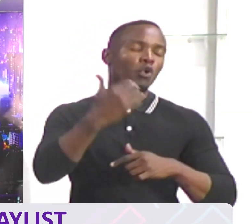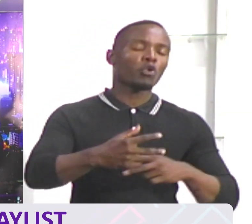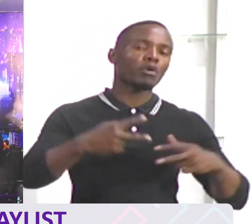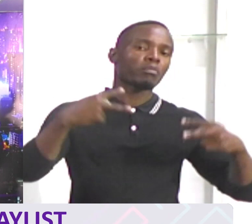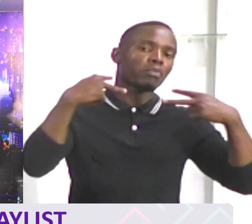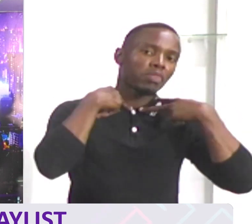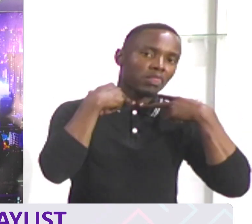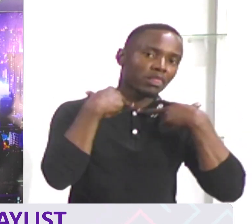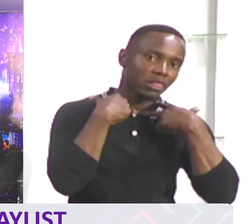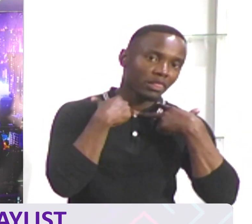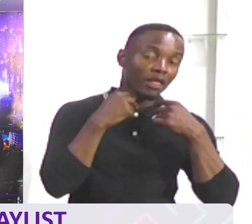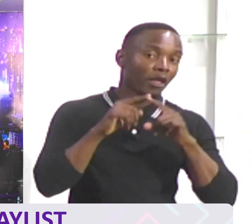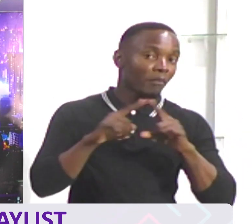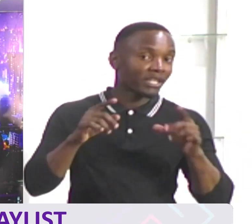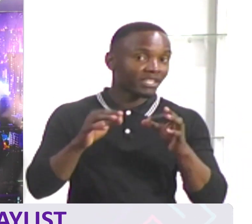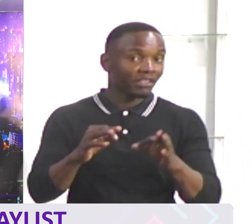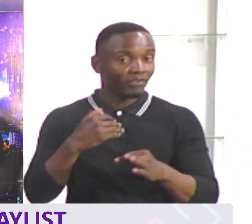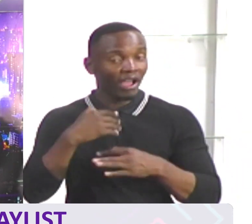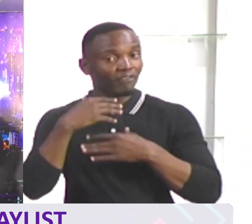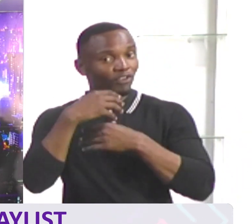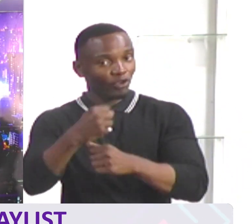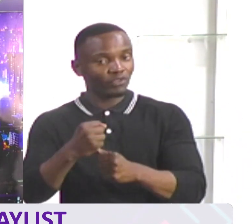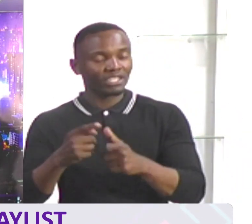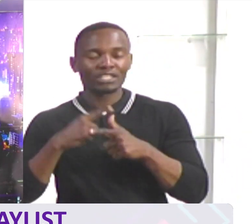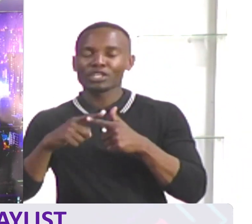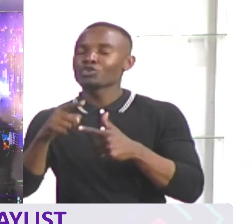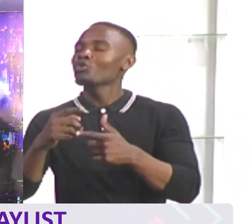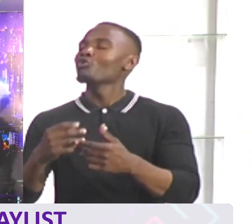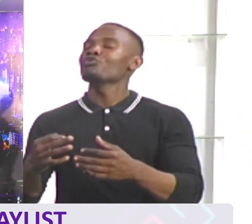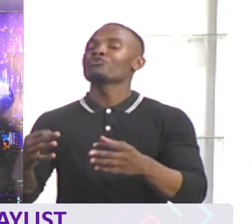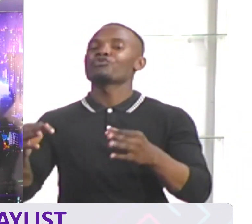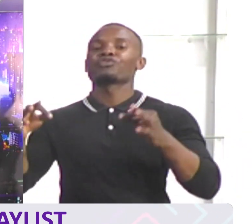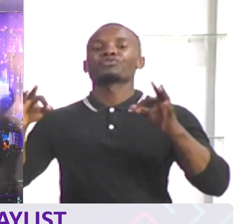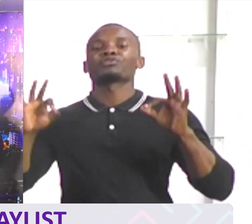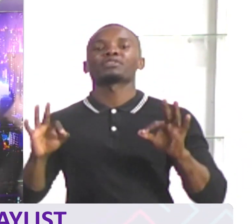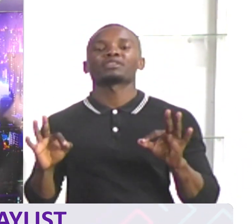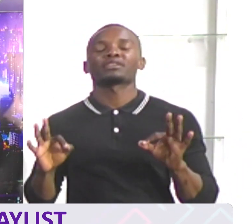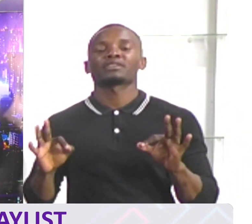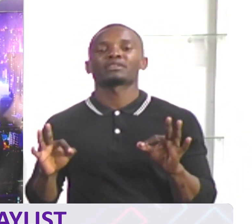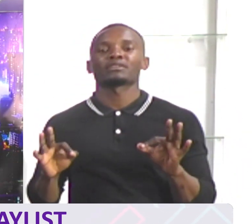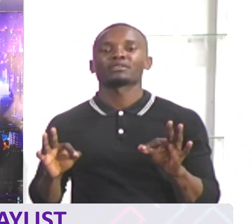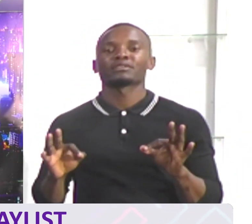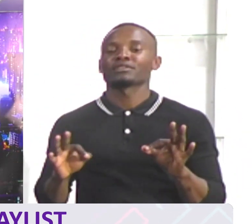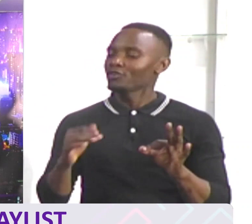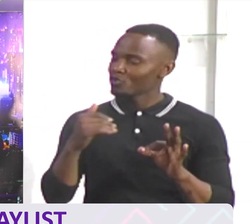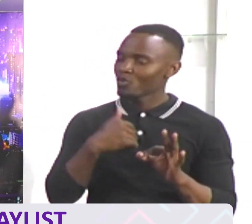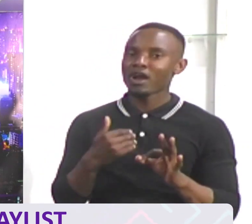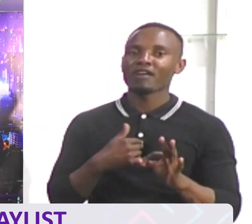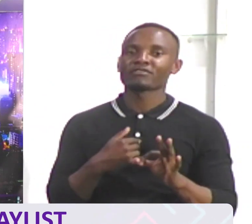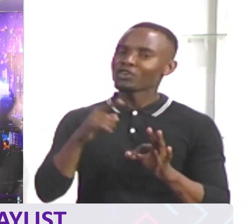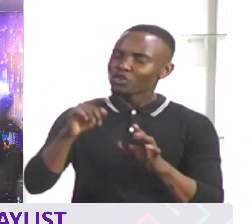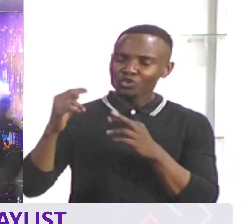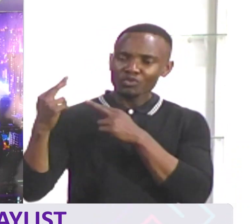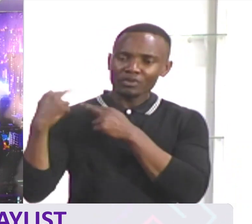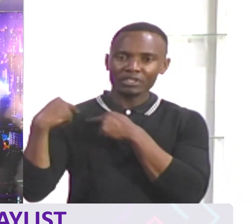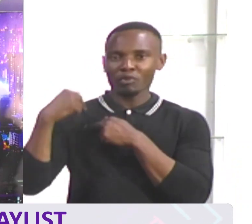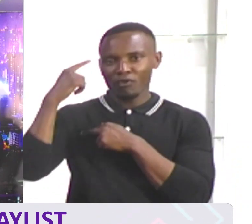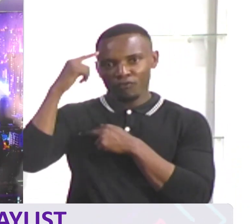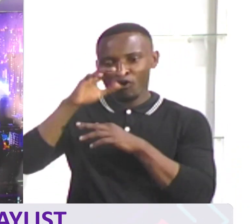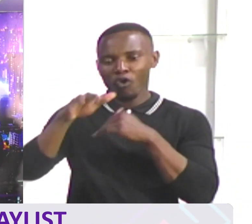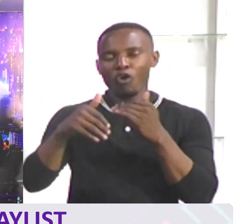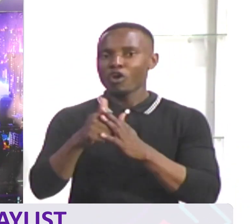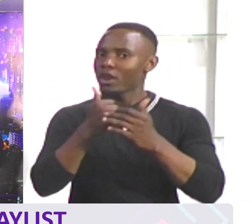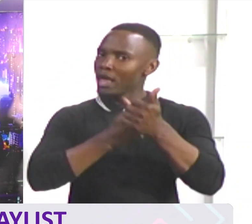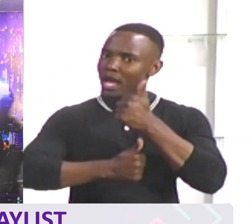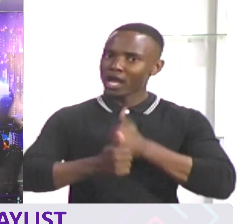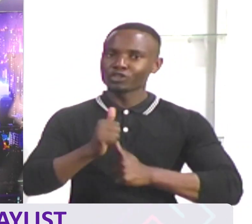pa nyingine ya liberty, mali uko free. Uko free. Yaani kusema tu you have your freedom. You are responsible for everything that you're doing.